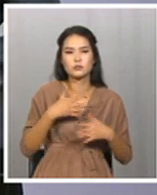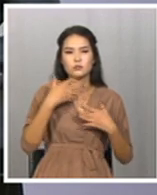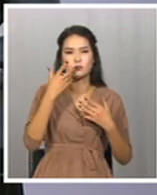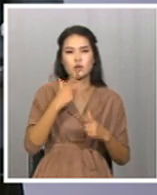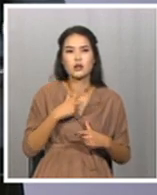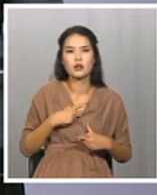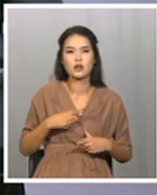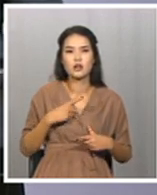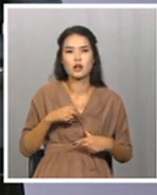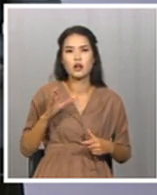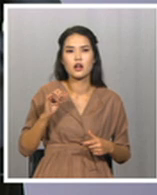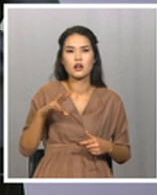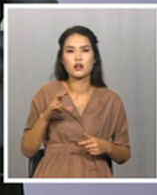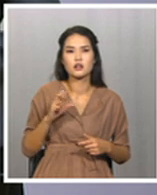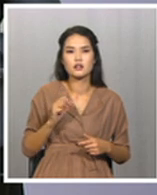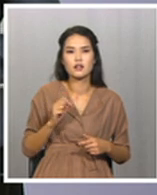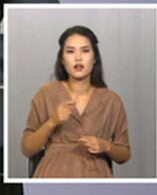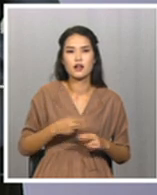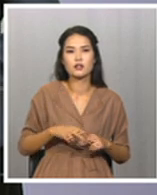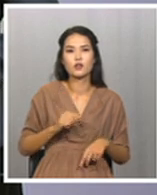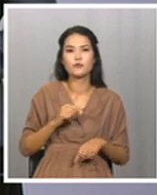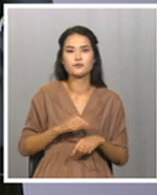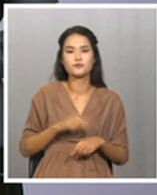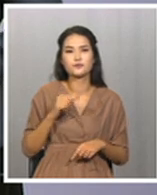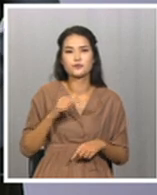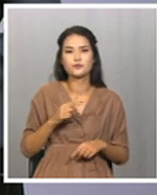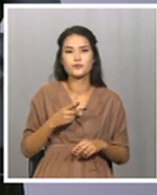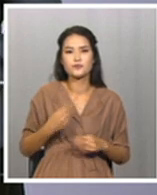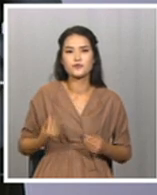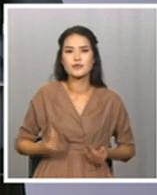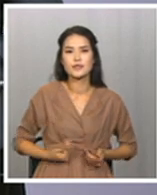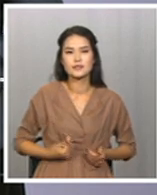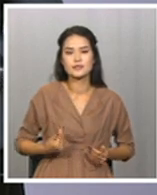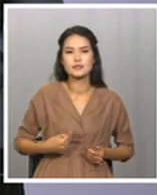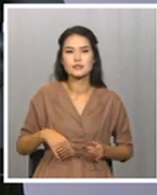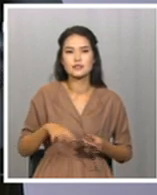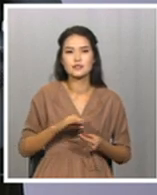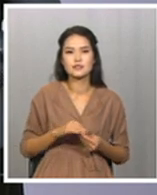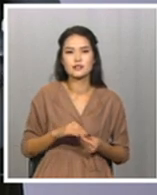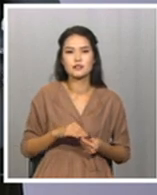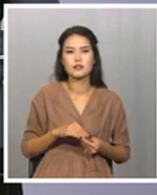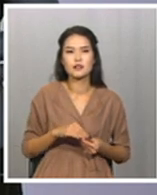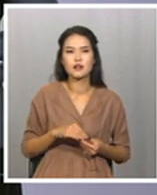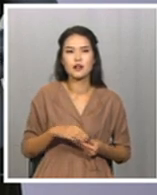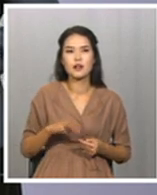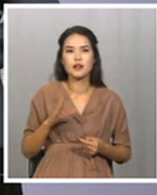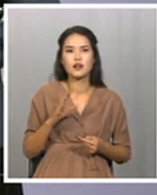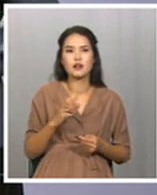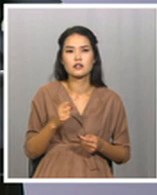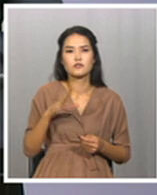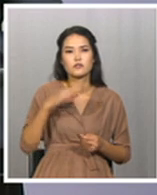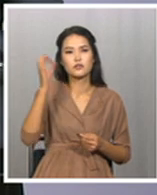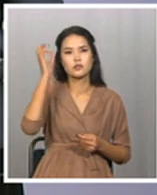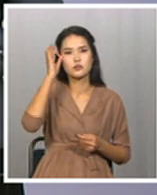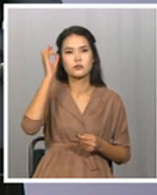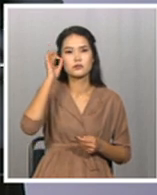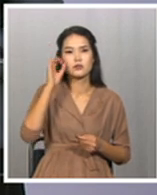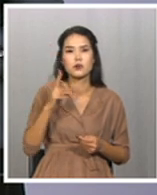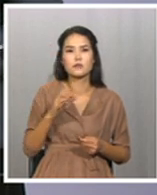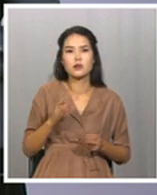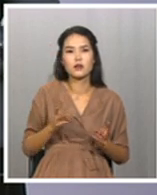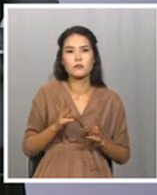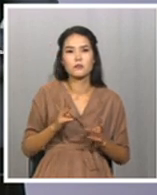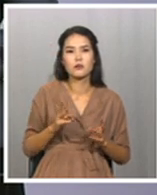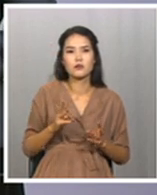характеристики Анны, это чувство жизни, жизненной силы. В Анне все напоминает пламя,